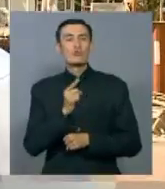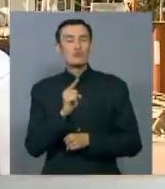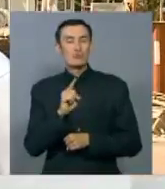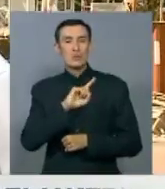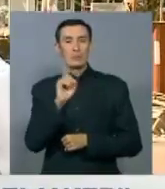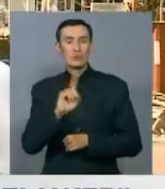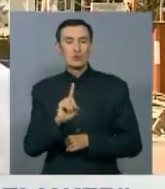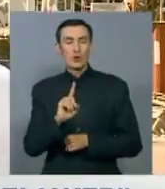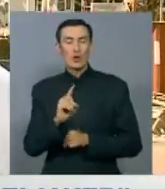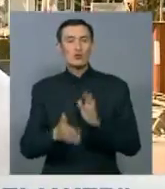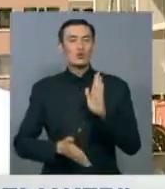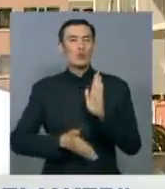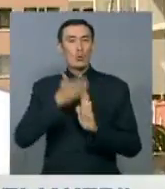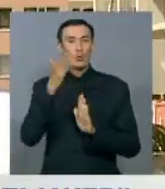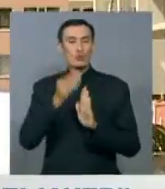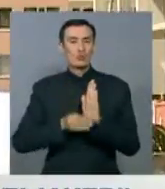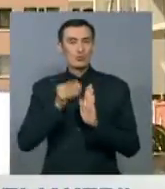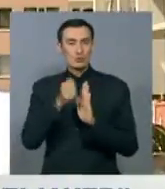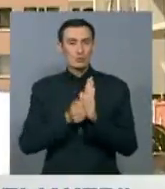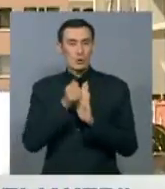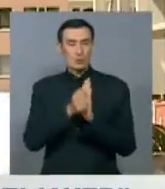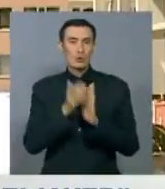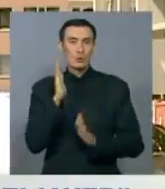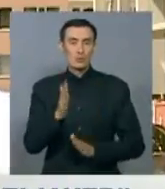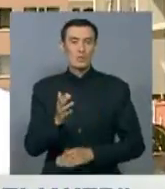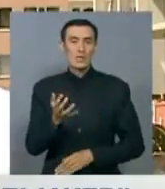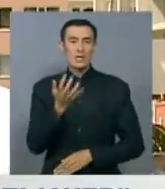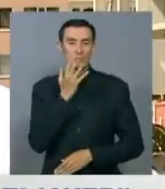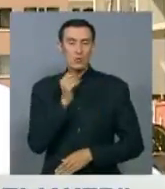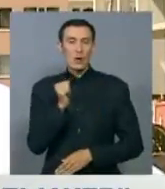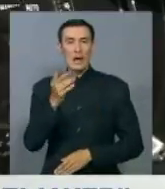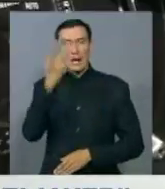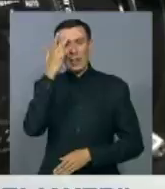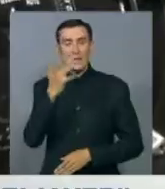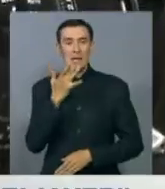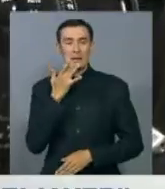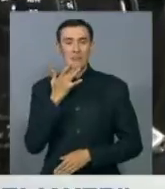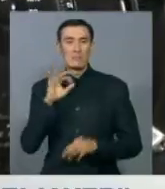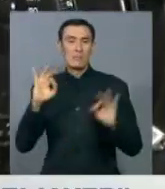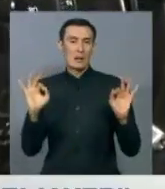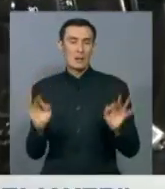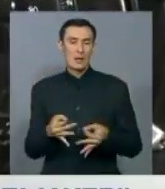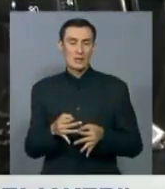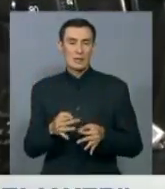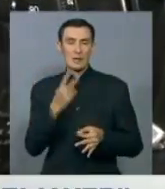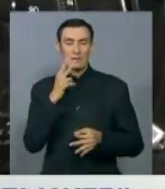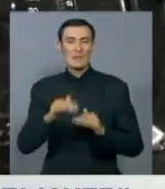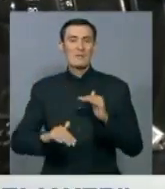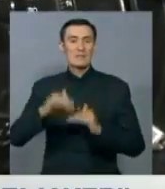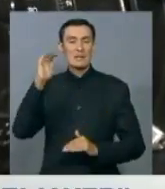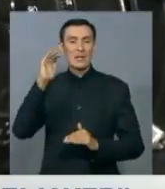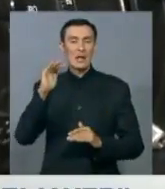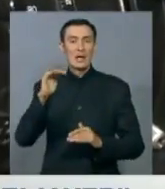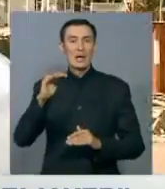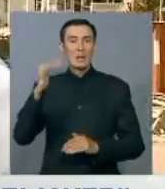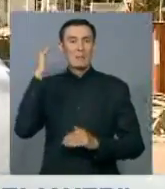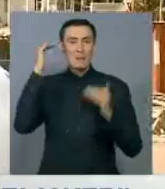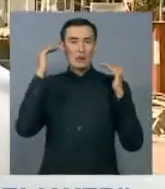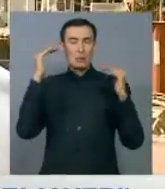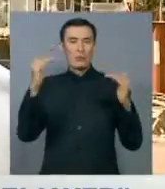когда слой делается большой, зимой тепло будет, а летом будет прохладнее. Здесь эконом-класс, высота потолков